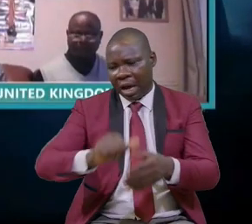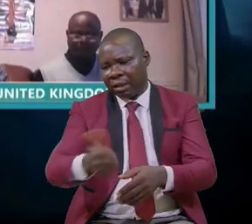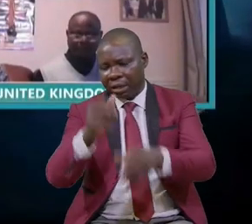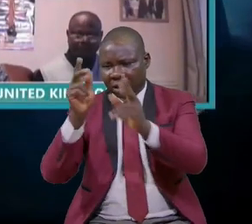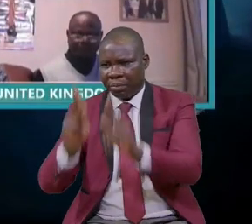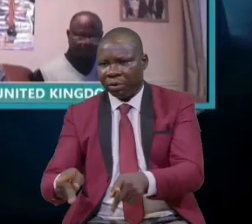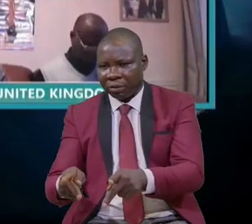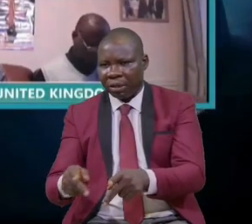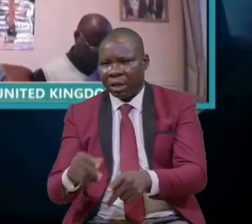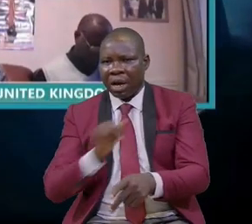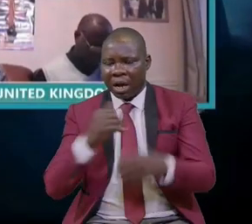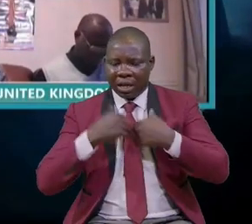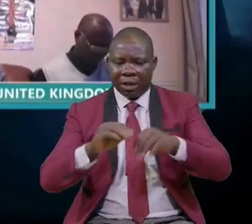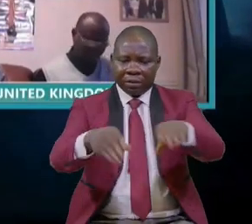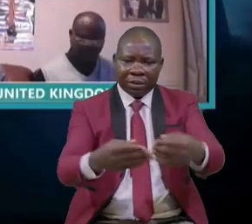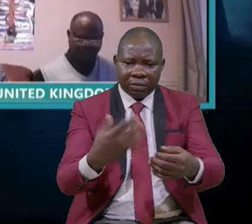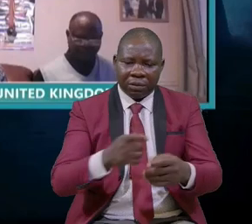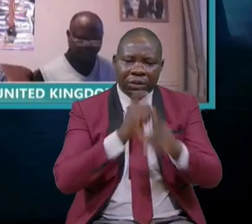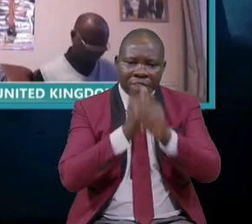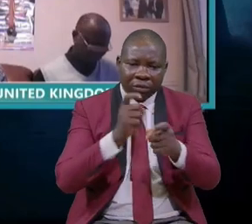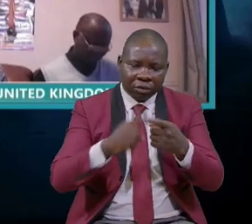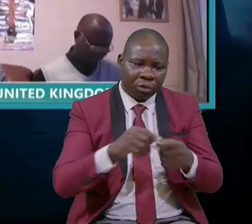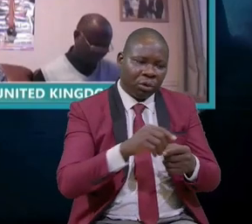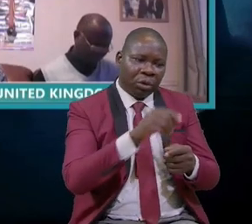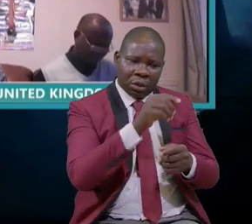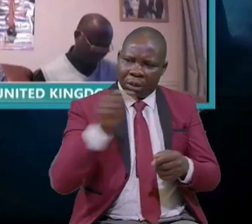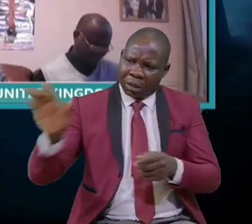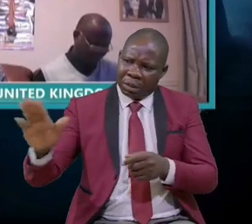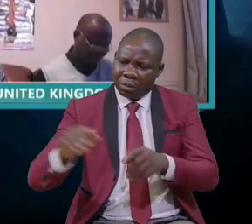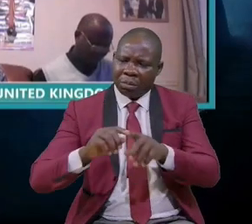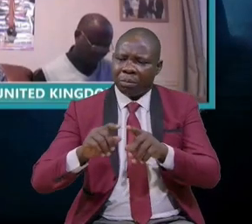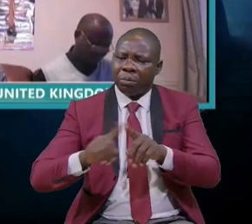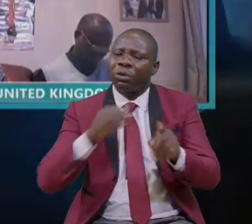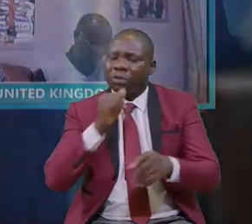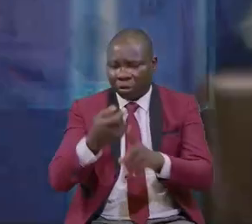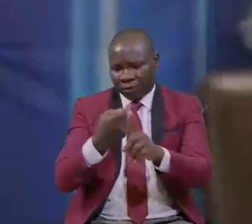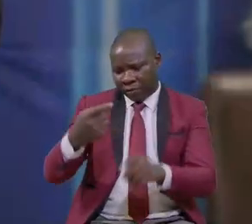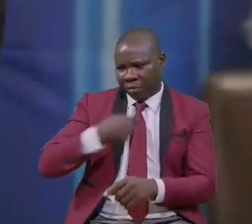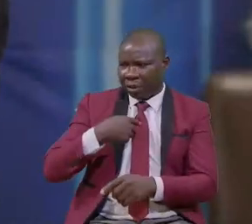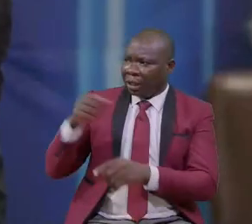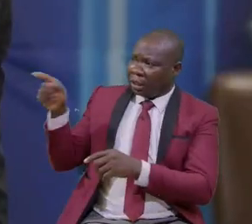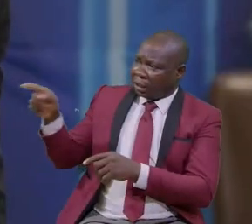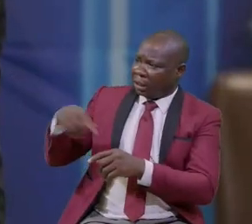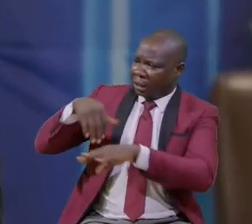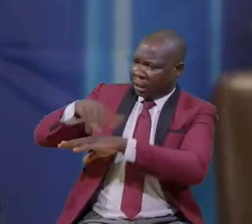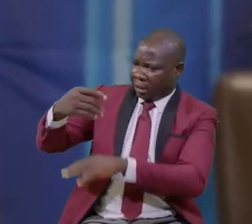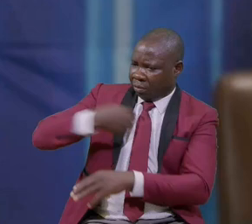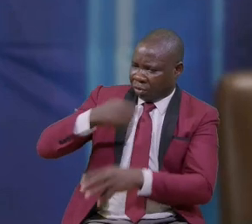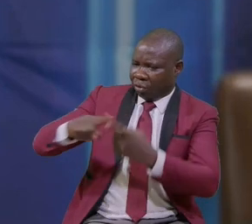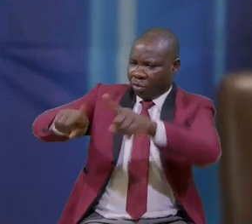J'ai reçu le don de guérison, pas pour moi. Il dit d'aller donner ça à tel, tel, assis